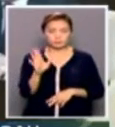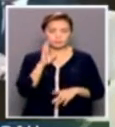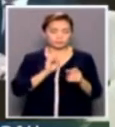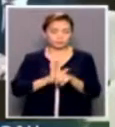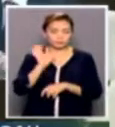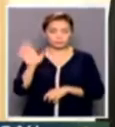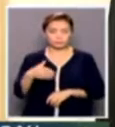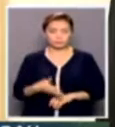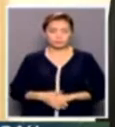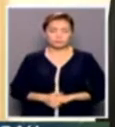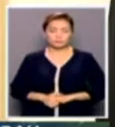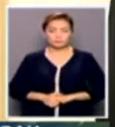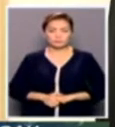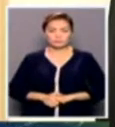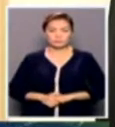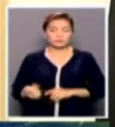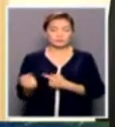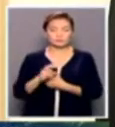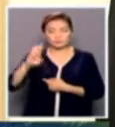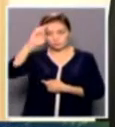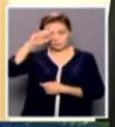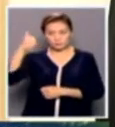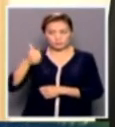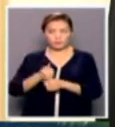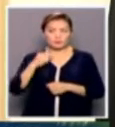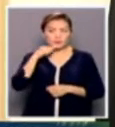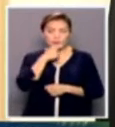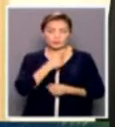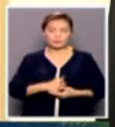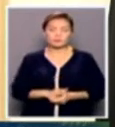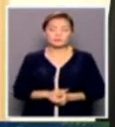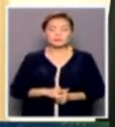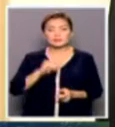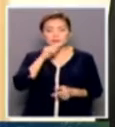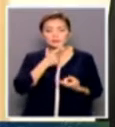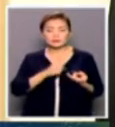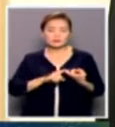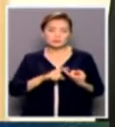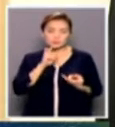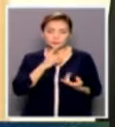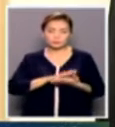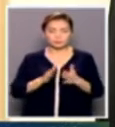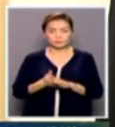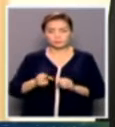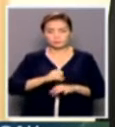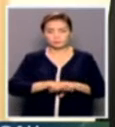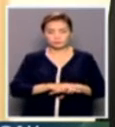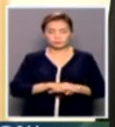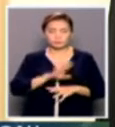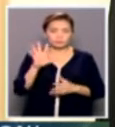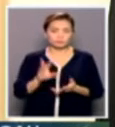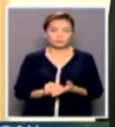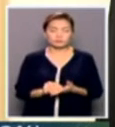мәжіліске қайтарды. Президентіміздің тапсырмасымен экономикадағы қиындықтарға қарамастан бюджетте